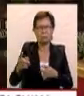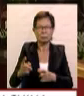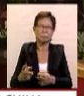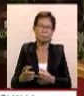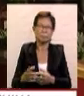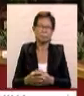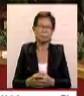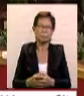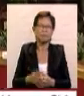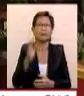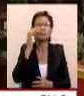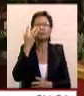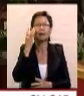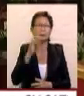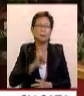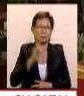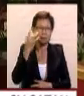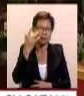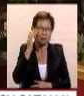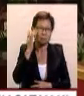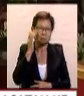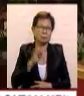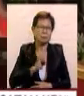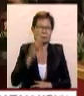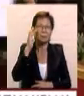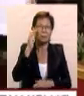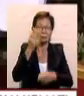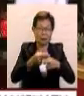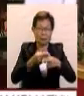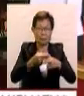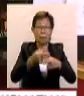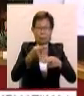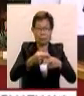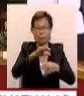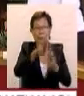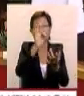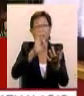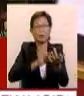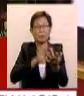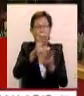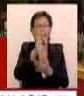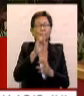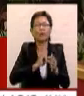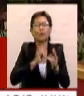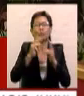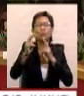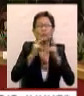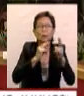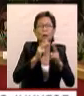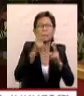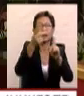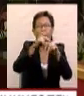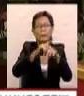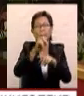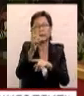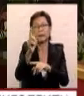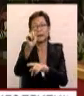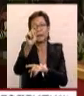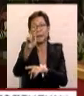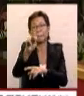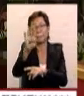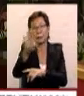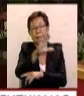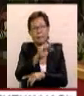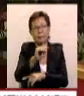memang tak disangka-sangka lah ni pun nama saya naik. Saya ucapkan terima kasih kepada TMB